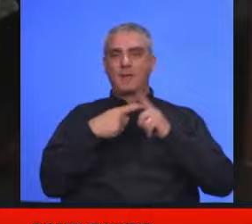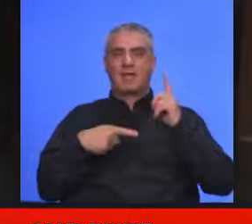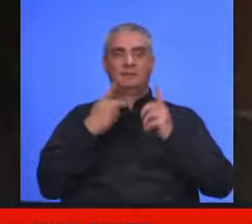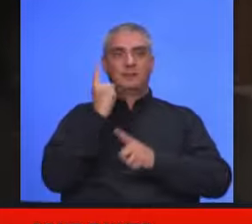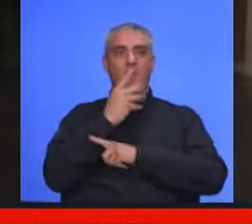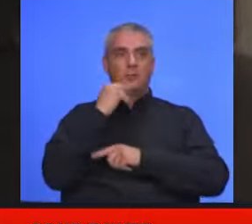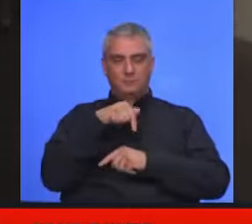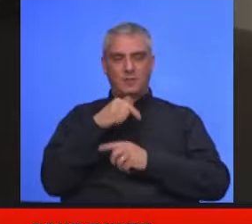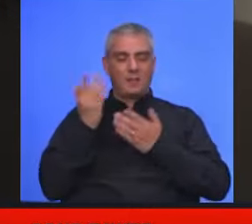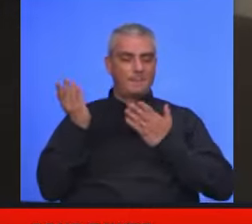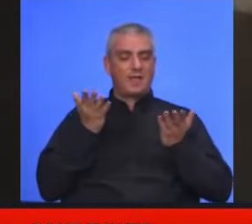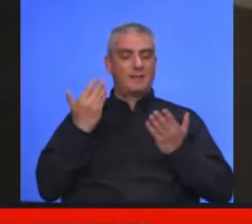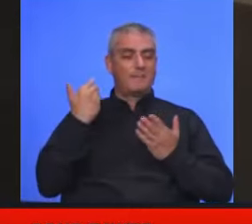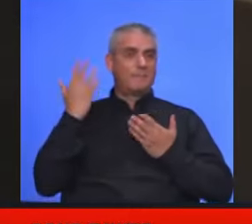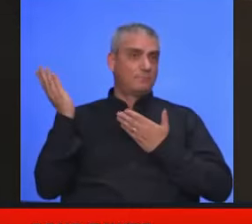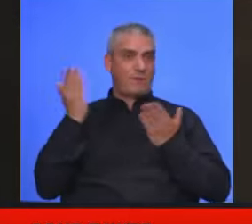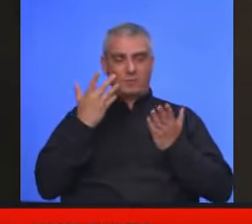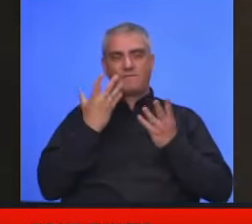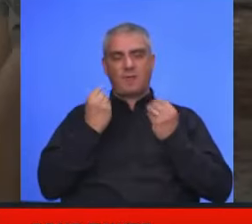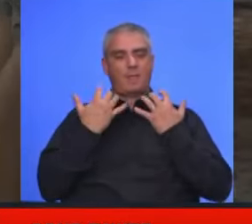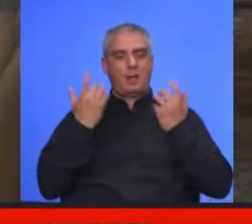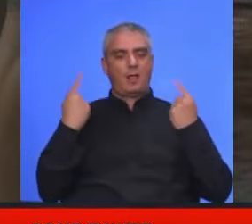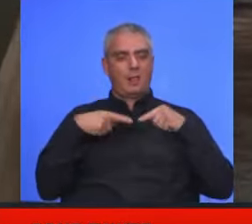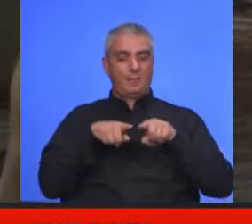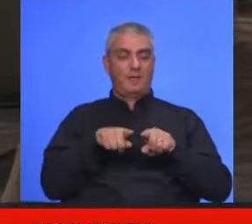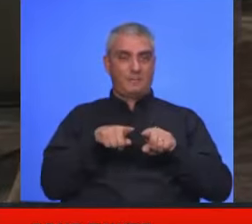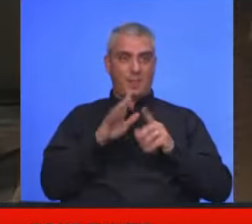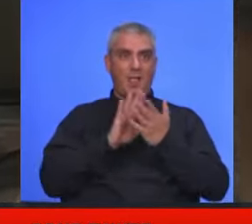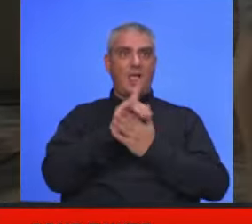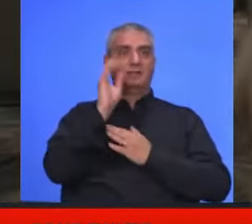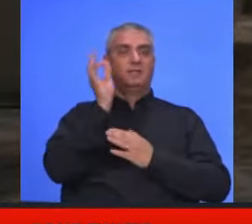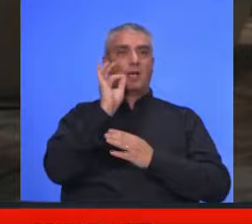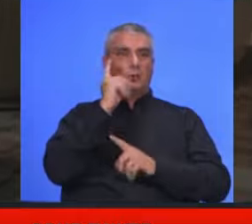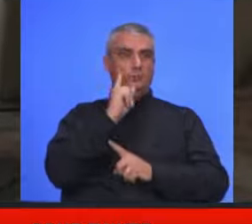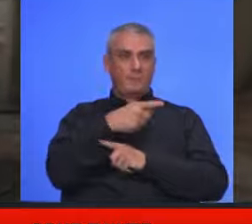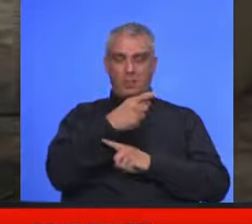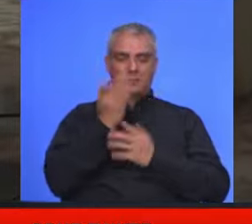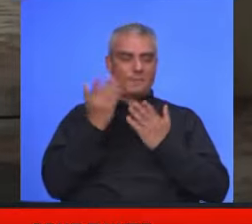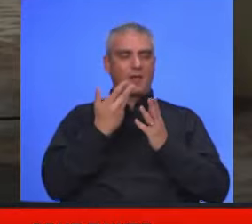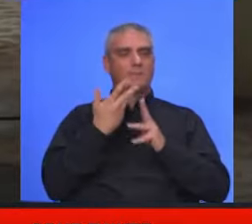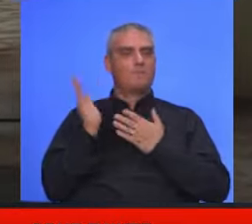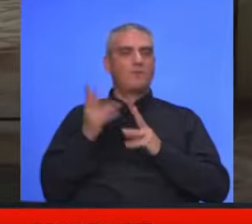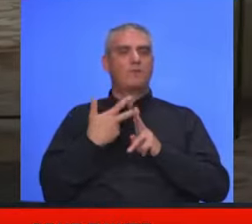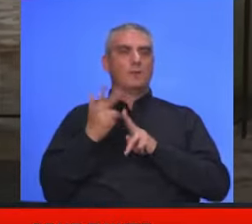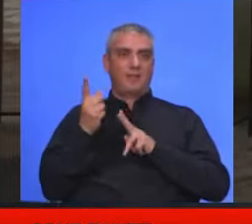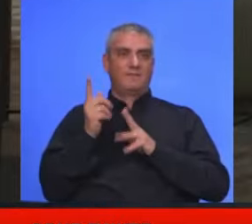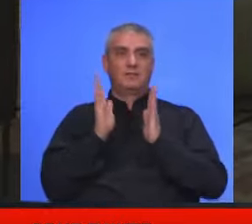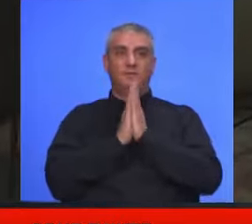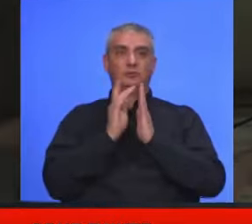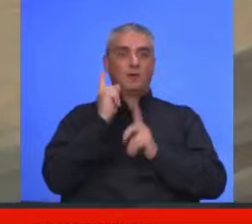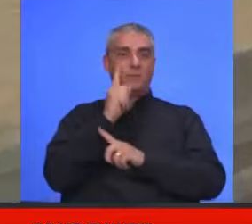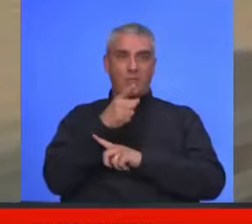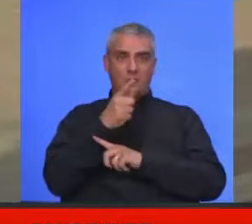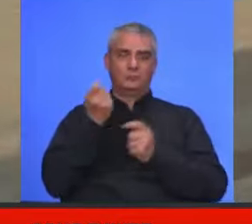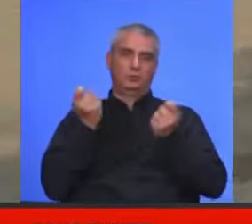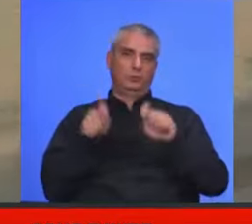בארץ מערכים מפונים וקהל רחב במקביל. 11% מהמלונות מערכים מפונים בלבד, ו-17%